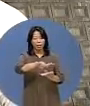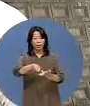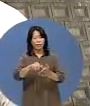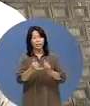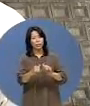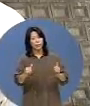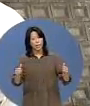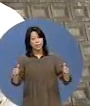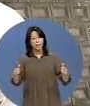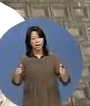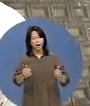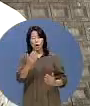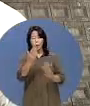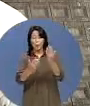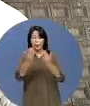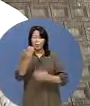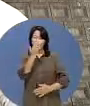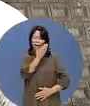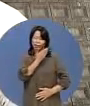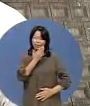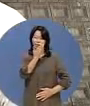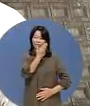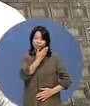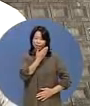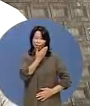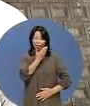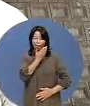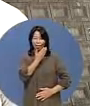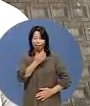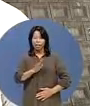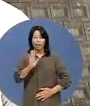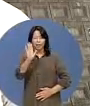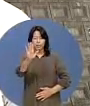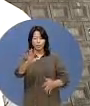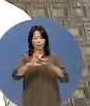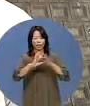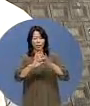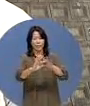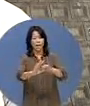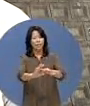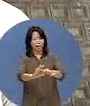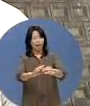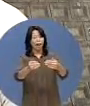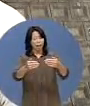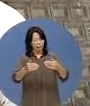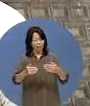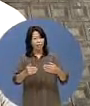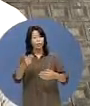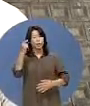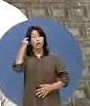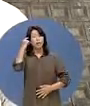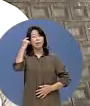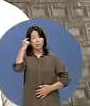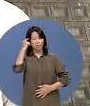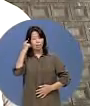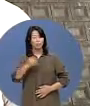がそういった森を大事にして、次の世代にも伝えていかないためということで、